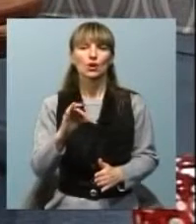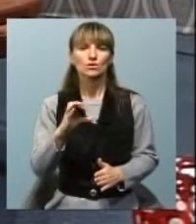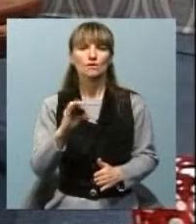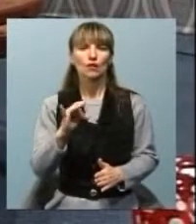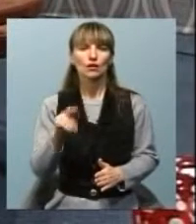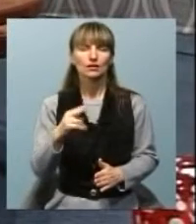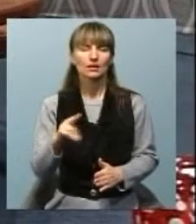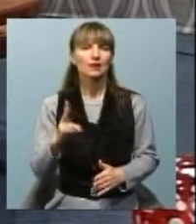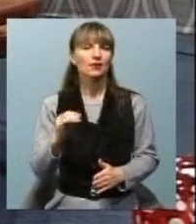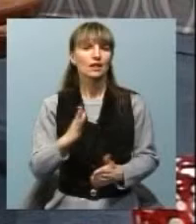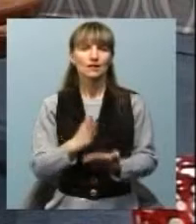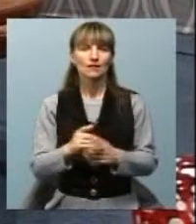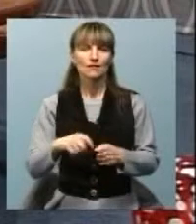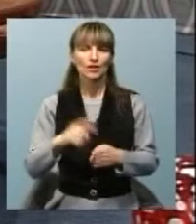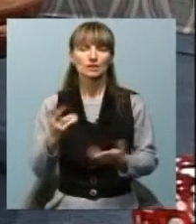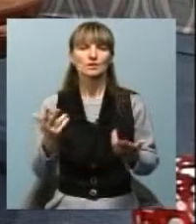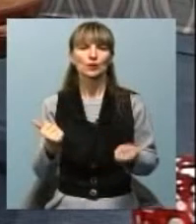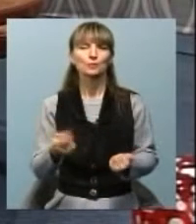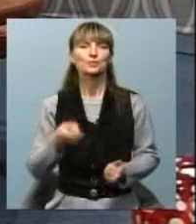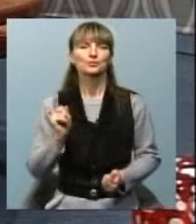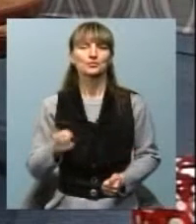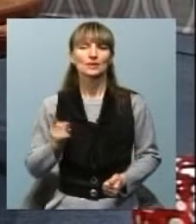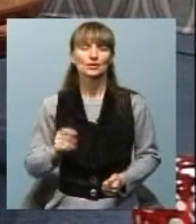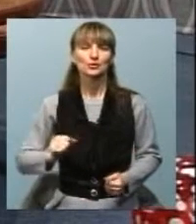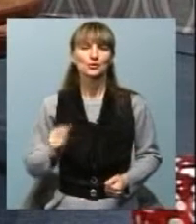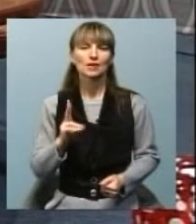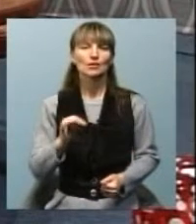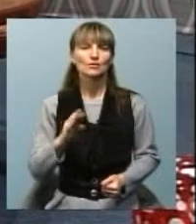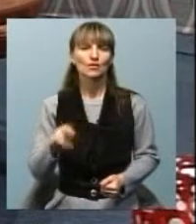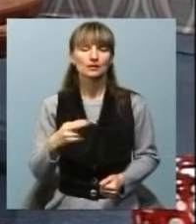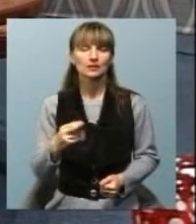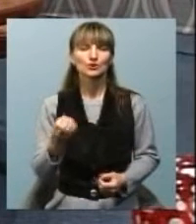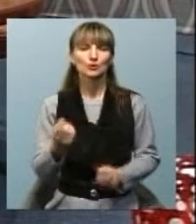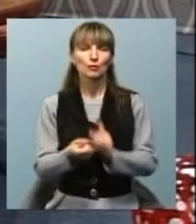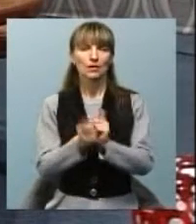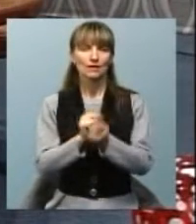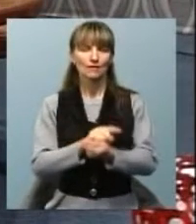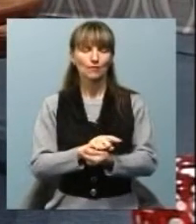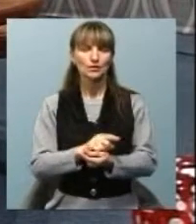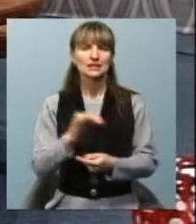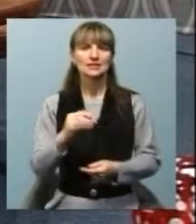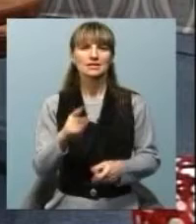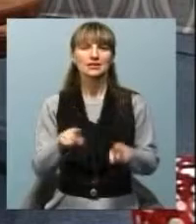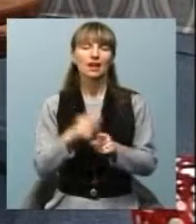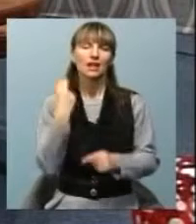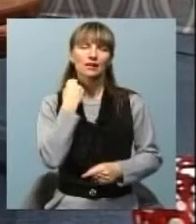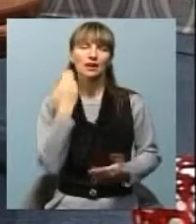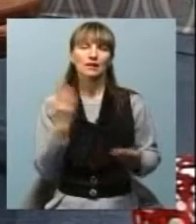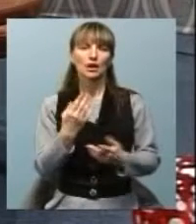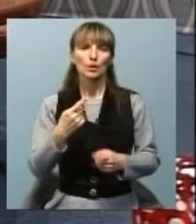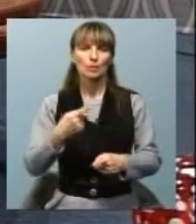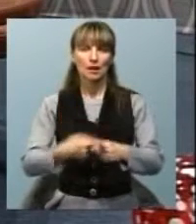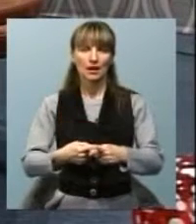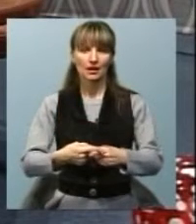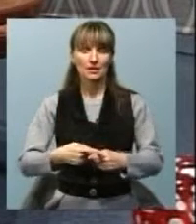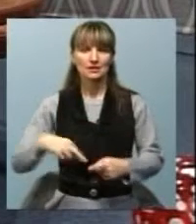виключенням. Так? Дійсно, насправді, друзі, кросворд ще перекладається з такого з англійської як перехресна